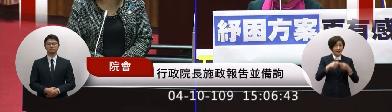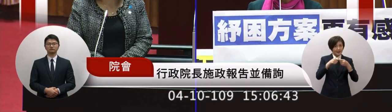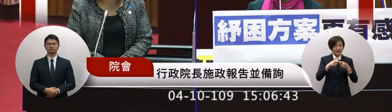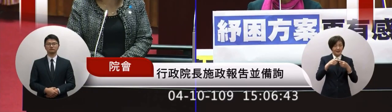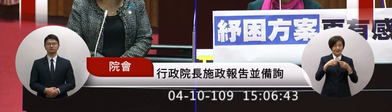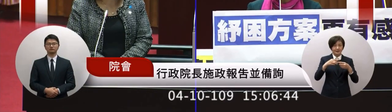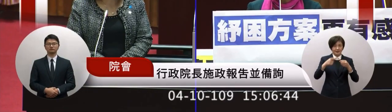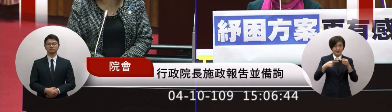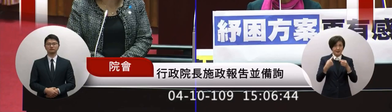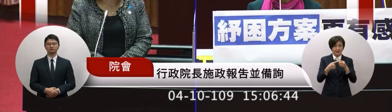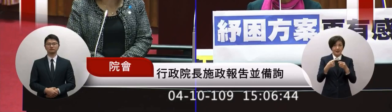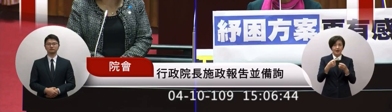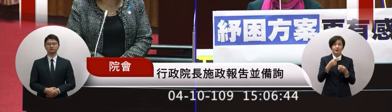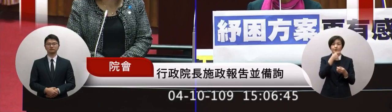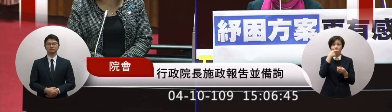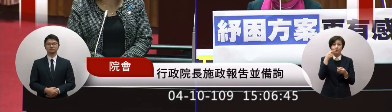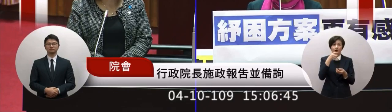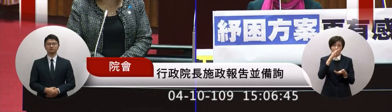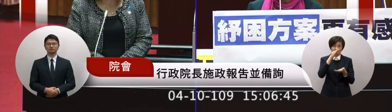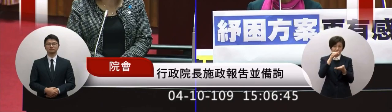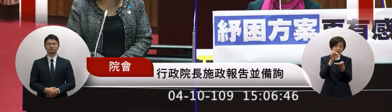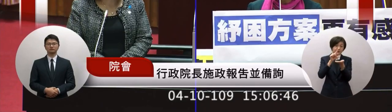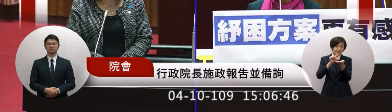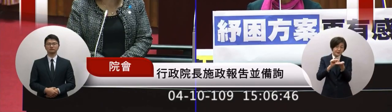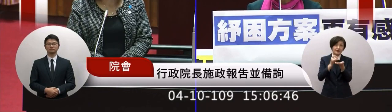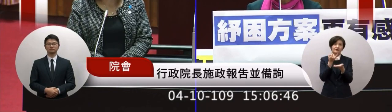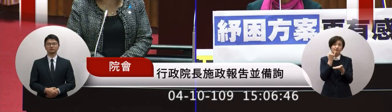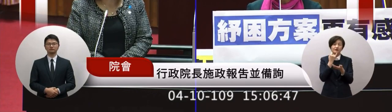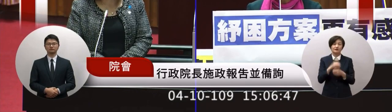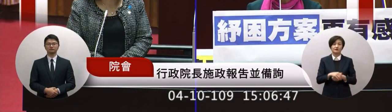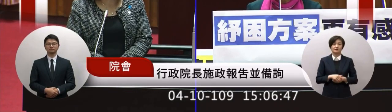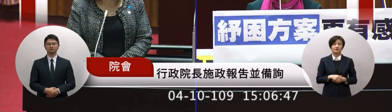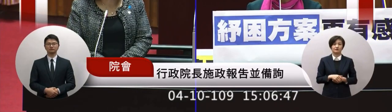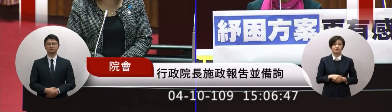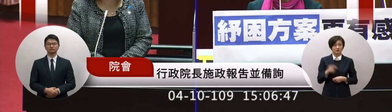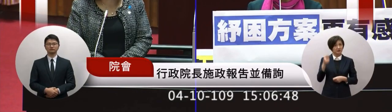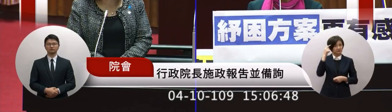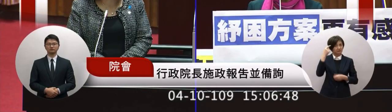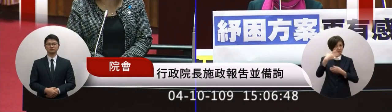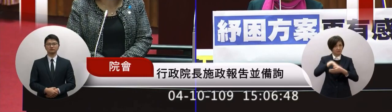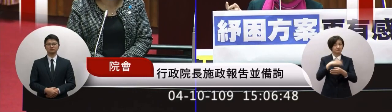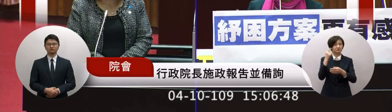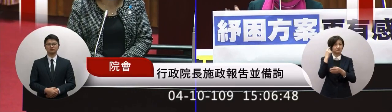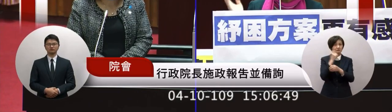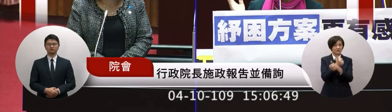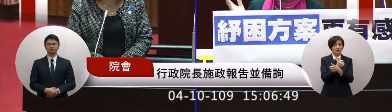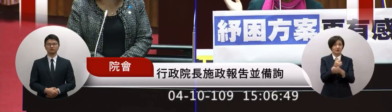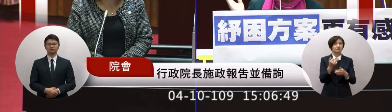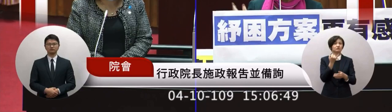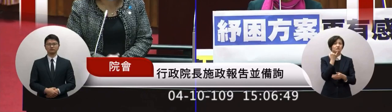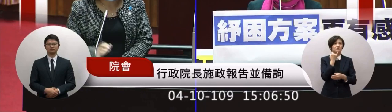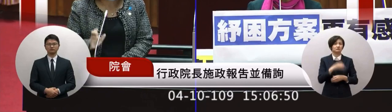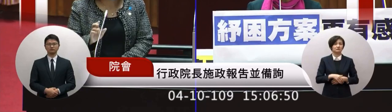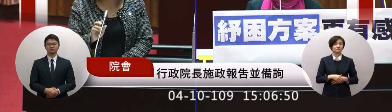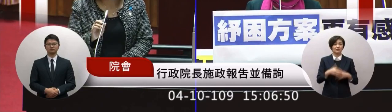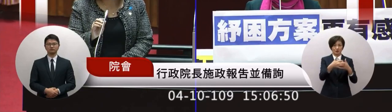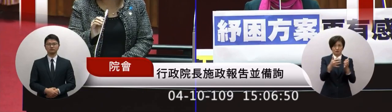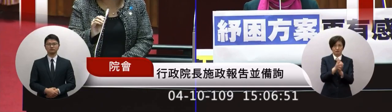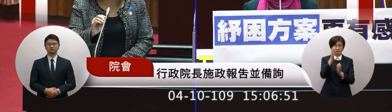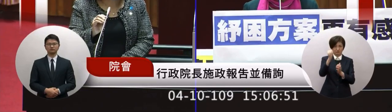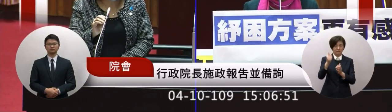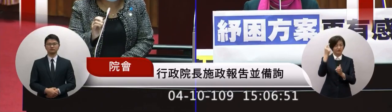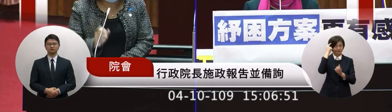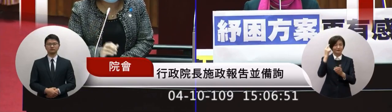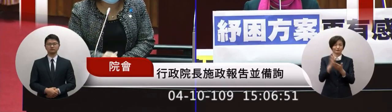政府补贴的额度是差不多的，我想这也是可以考量好，我想部长可以考虑一下。